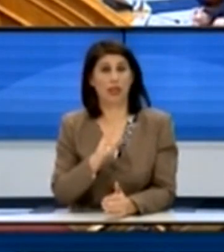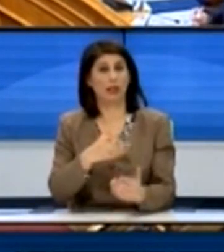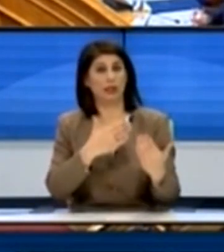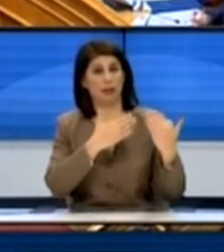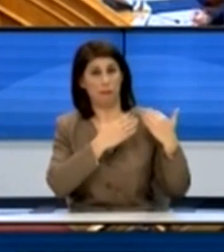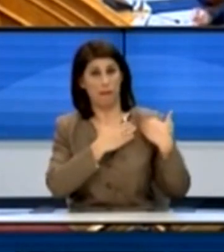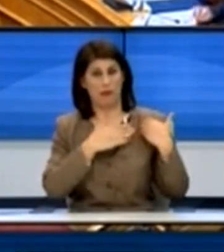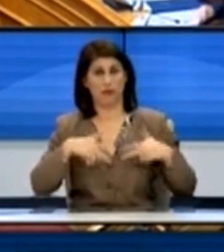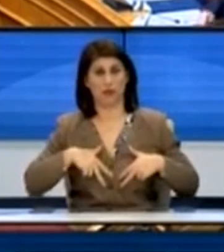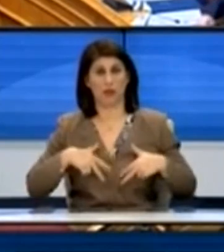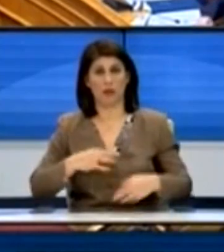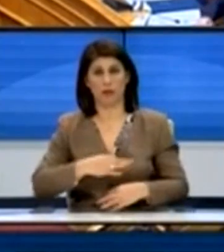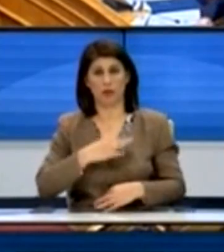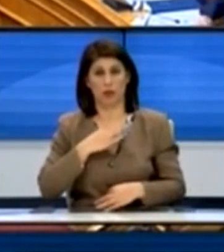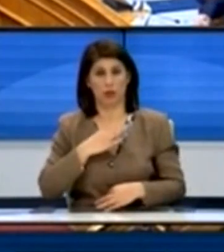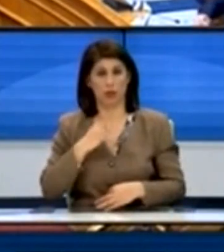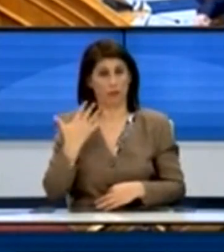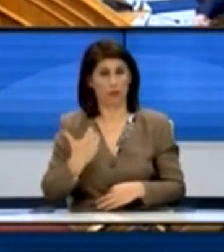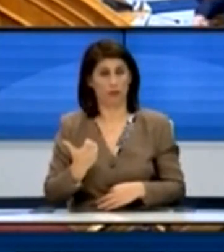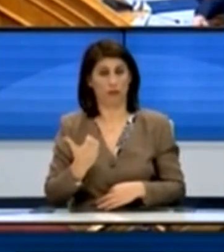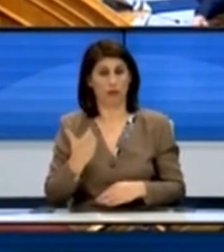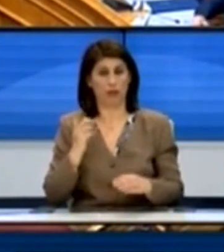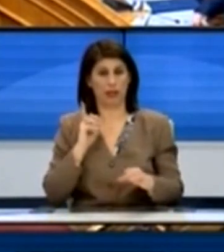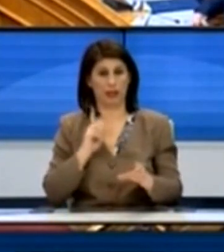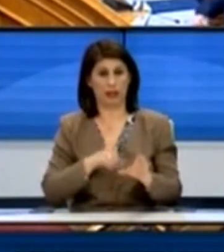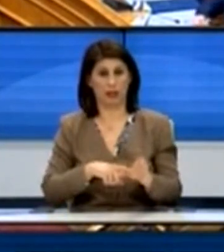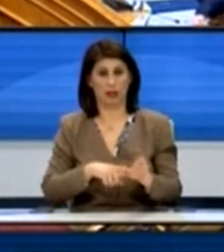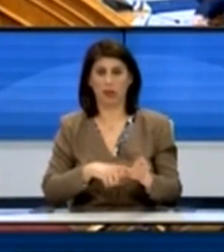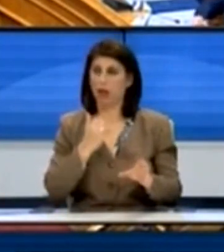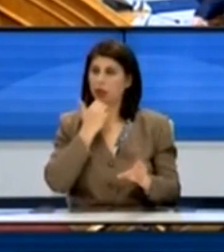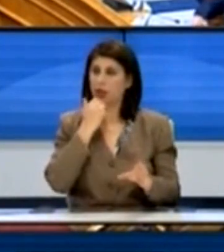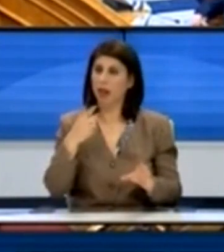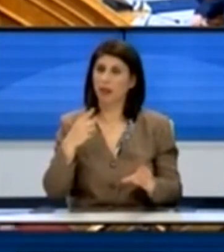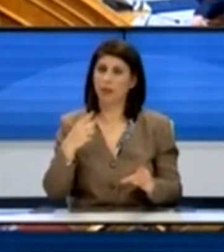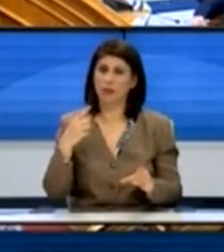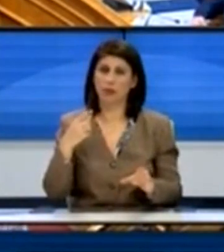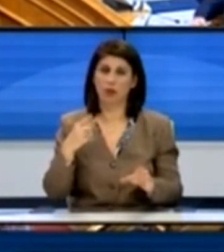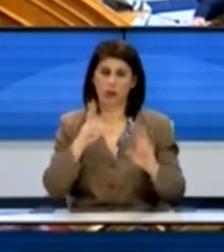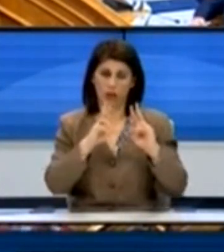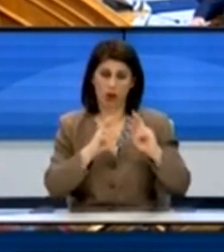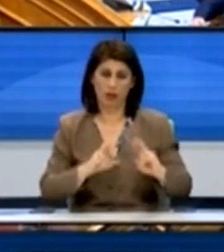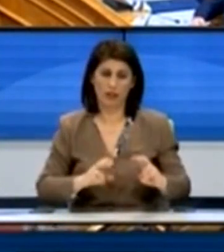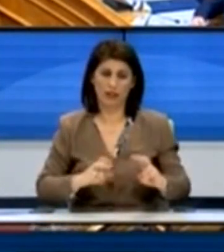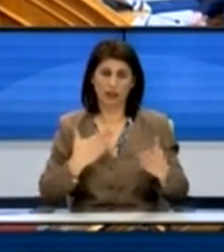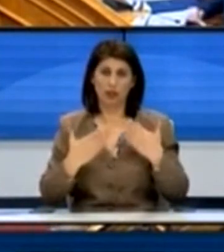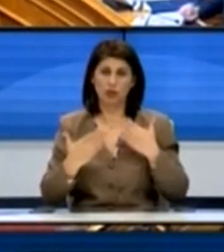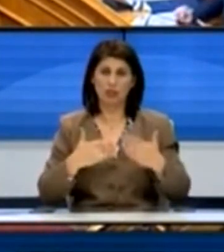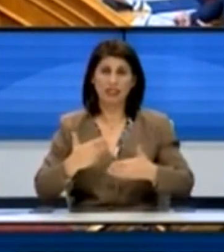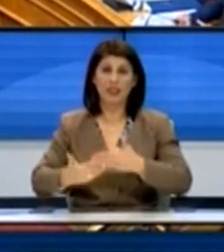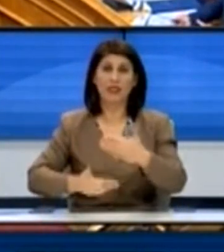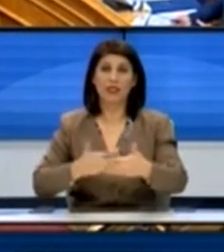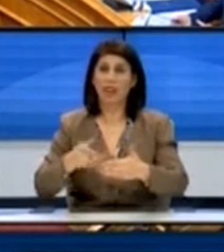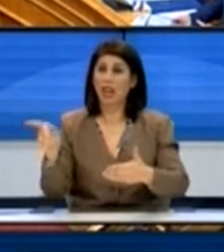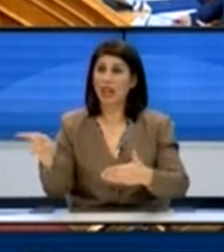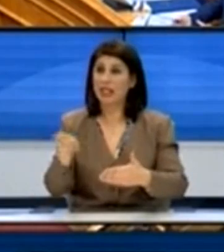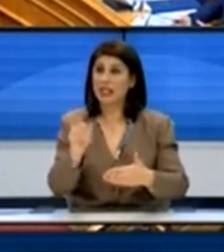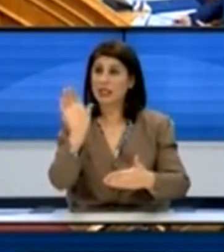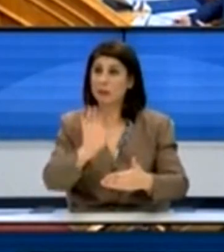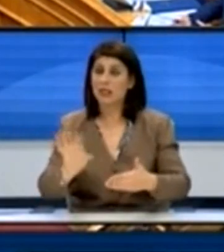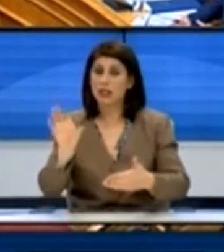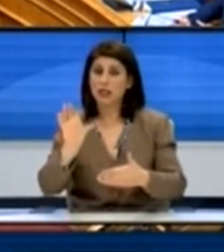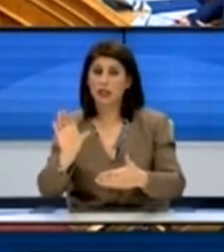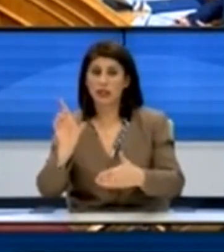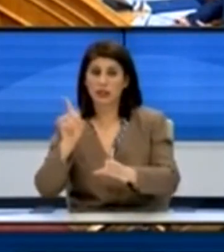υπεύθυνος κυβέρνησης να ψάξετε κάποιον ένα κύριο που έχει εταιρεία? Όχι, κύριε, κάνετε λάθος, κύριε Πρωθυπουργέ. Το ελεκτικό συνέδριο ψάχνει διαδικασία. Εσείς πρέπει να ψάξετε τις